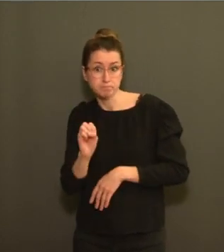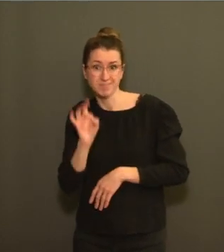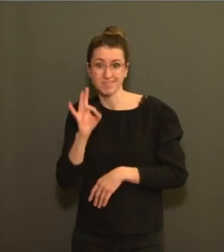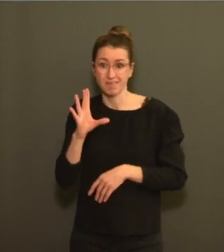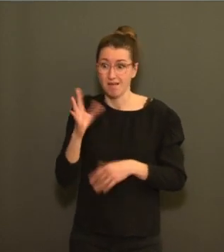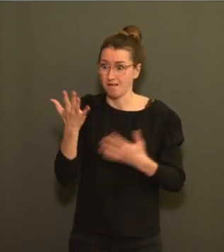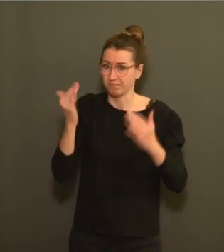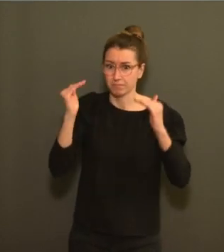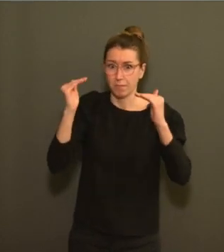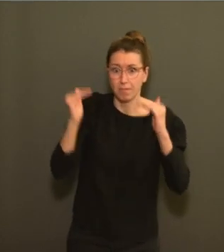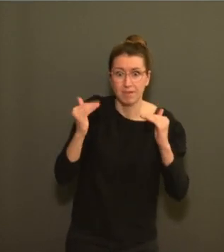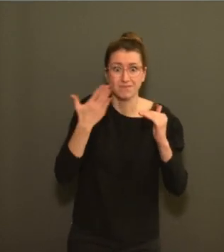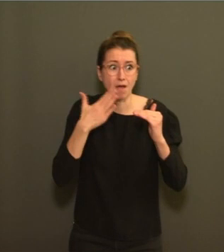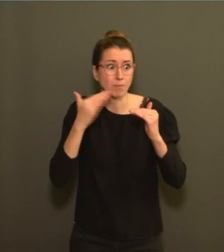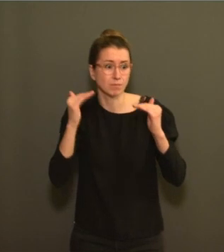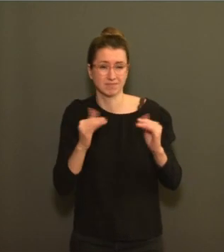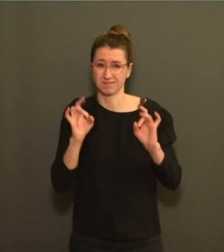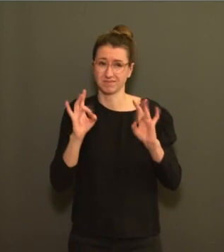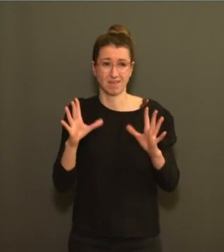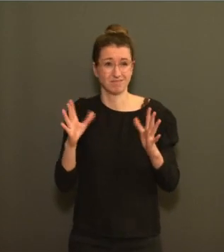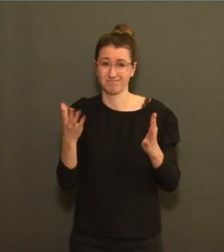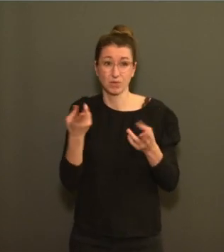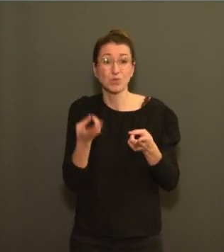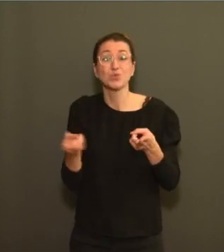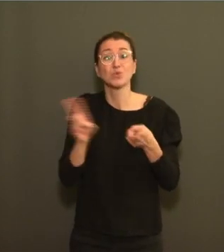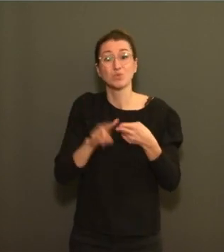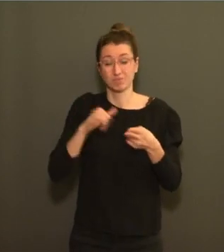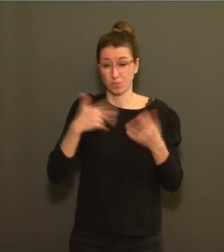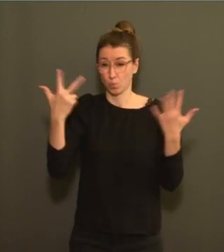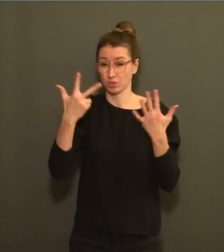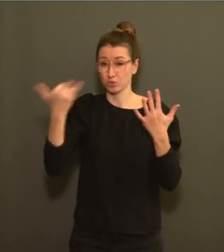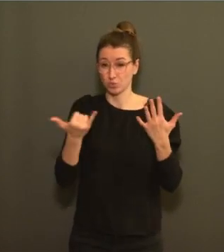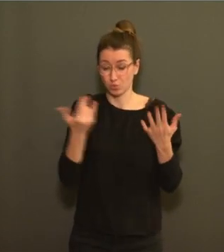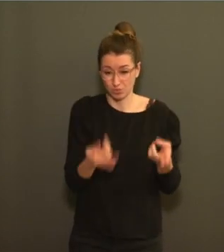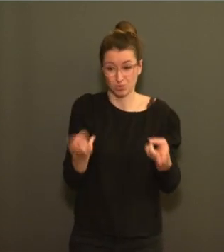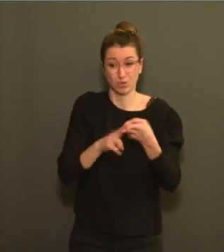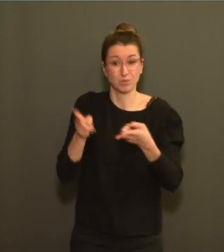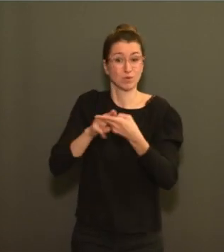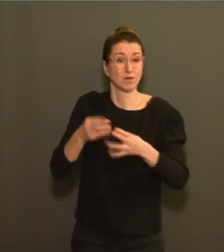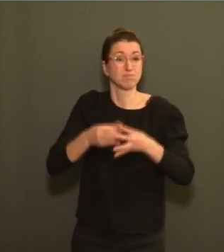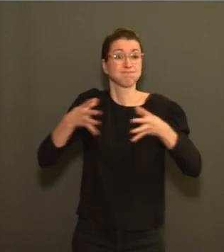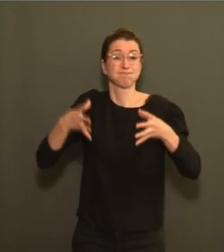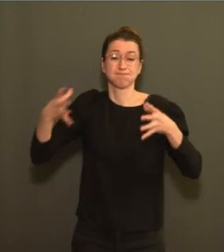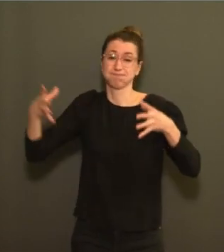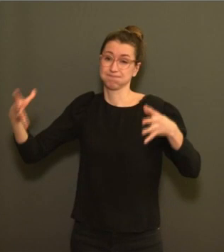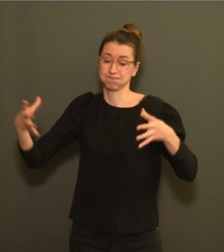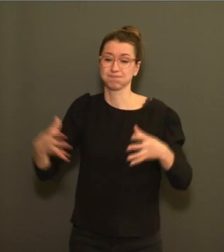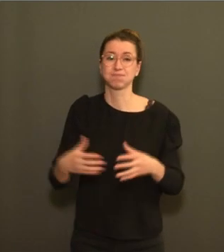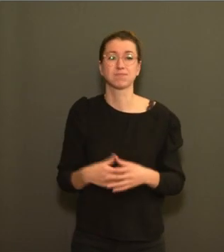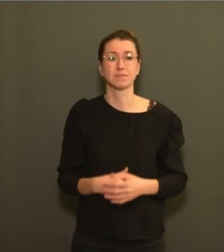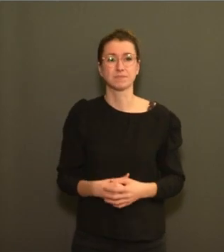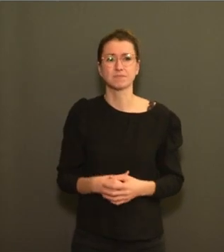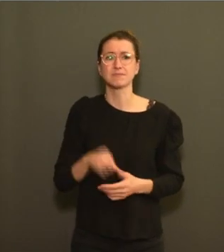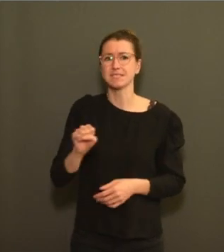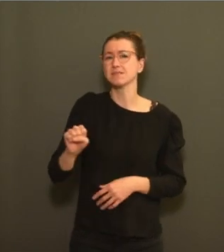un doublement du taux d'hospitalisation tous les 8 jours à peu près. Ce samedi, nous avons eu 590